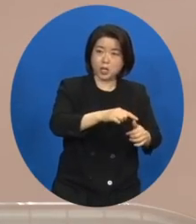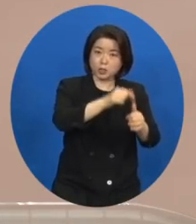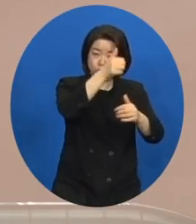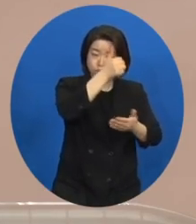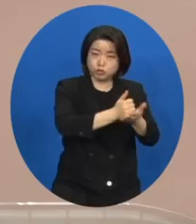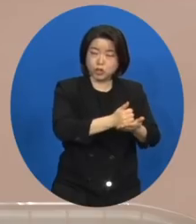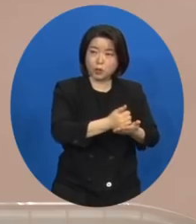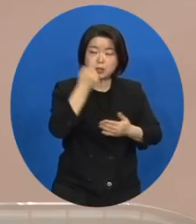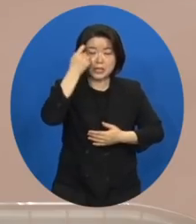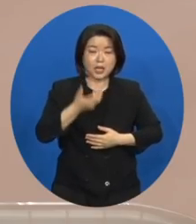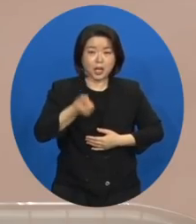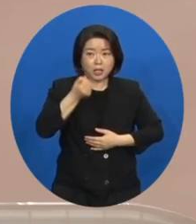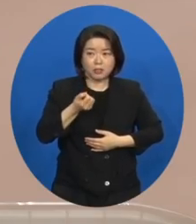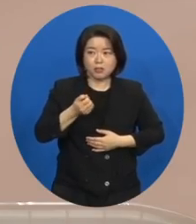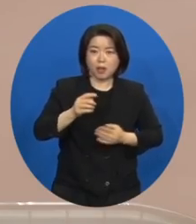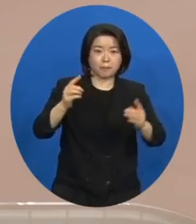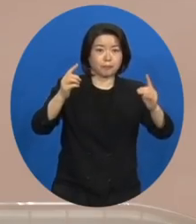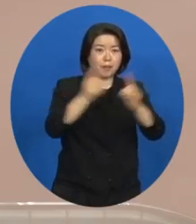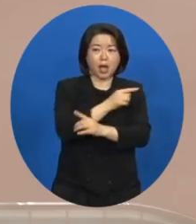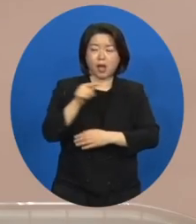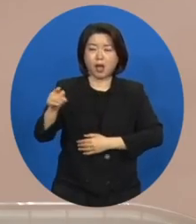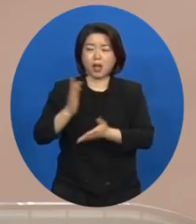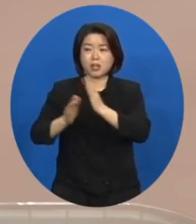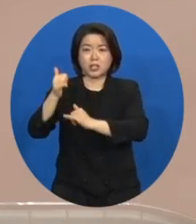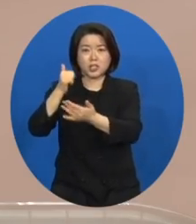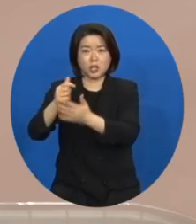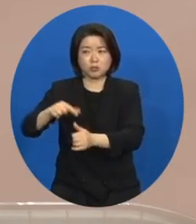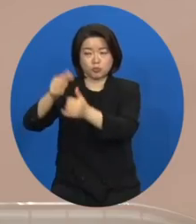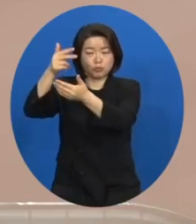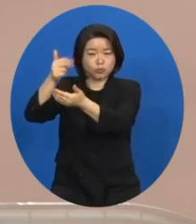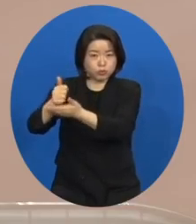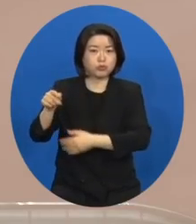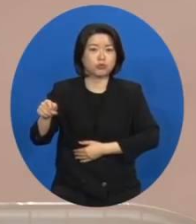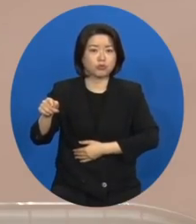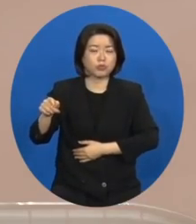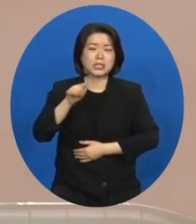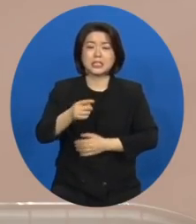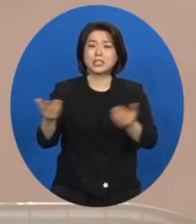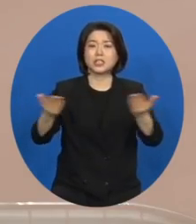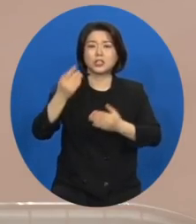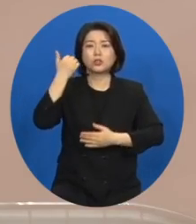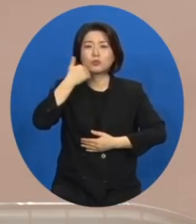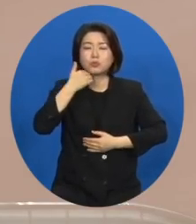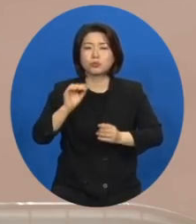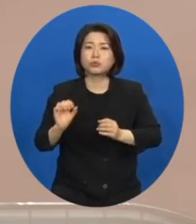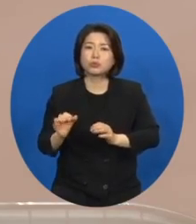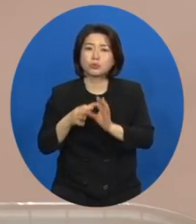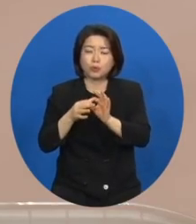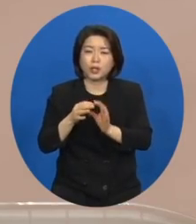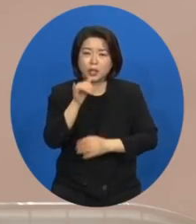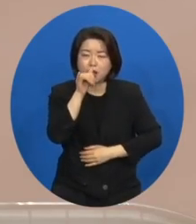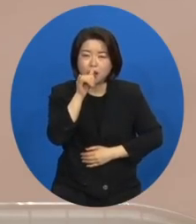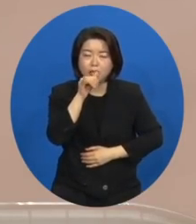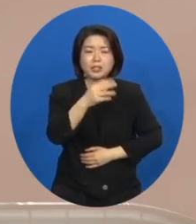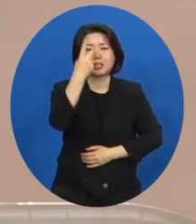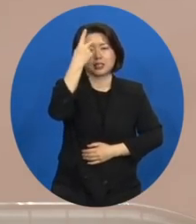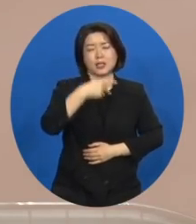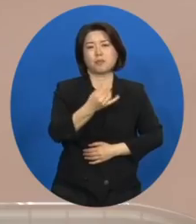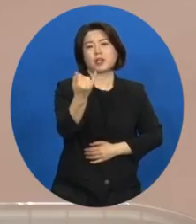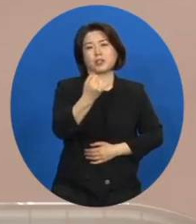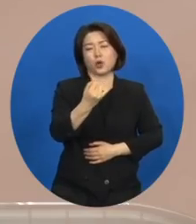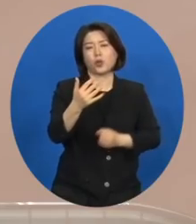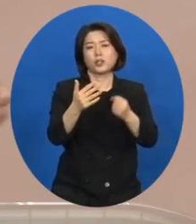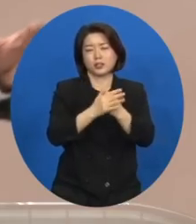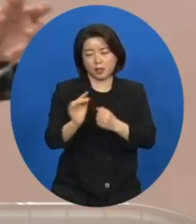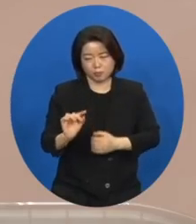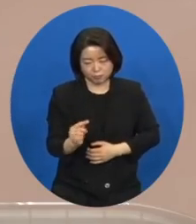고백한 듯 놀라운 일 아닙니까 이러니 누굴 통해서 일어났어요 지금 이 사마리아 여인을 일어났어요 니 까마귀가